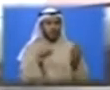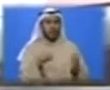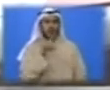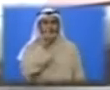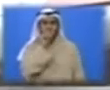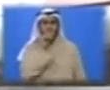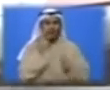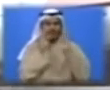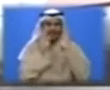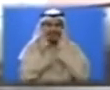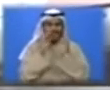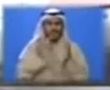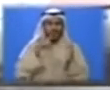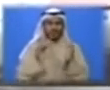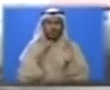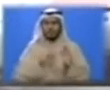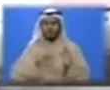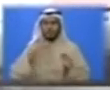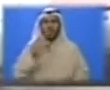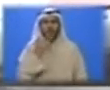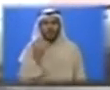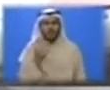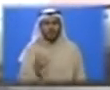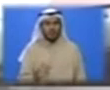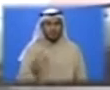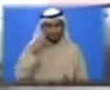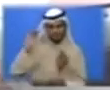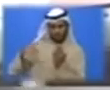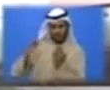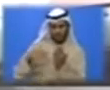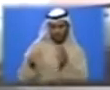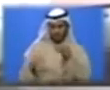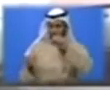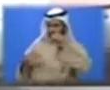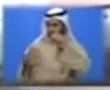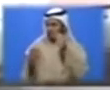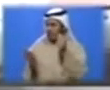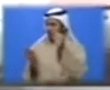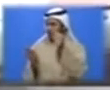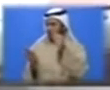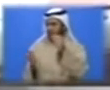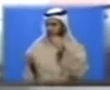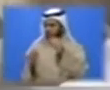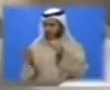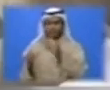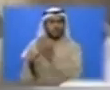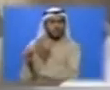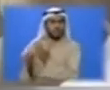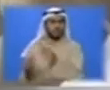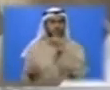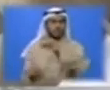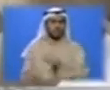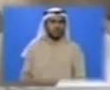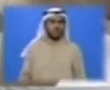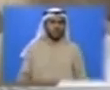التويتر ويستخدم الواتساب، وممكن يجي خبر مو زين، ممكن يصير منه مشاكل أثناء القيادة. وإحنا أعتقد